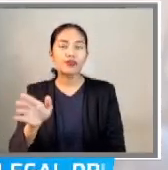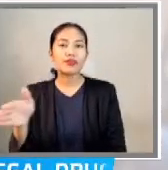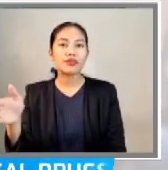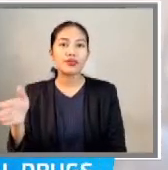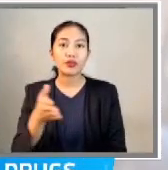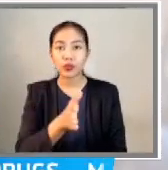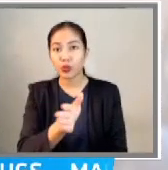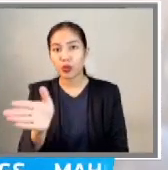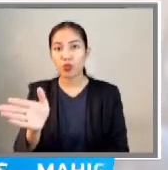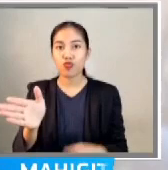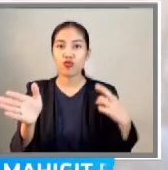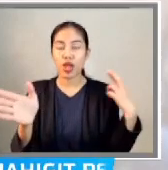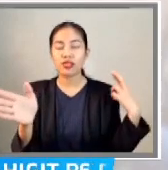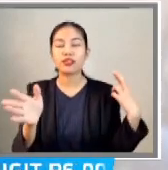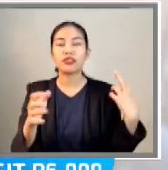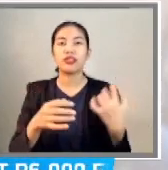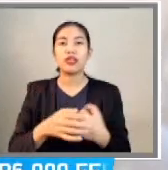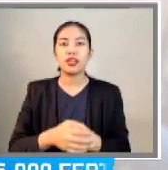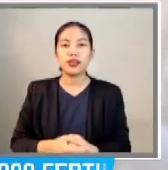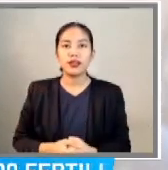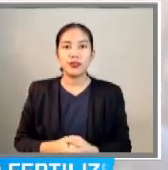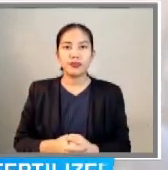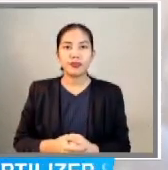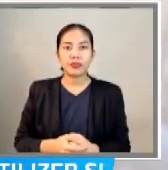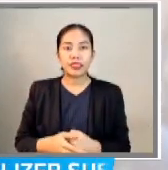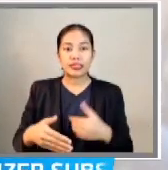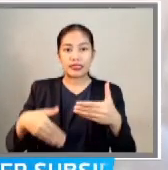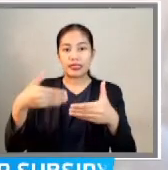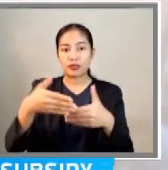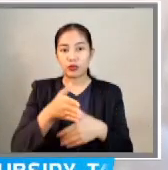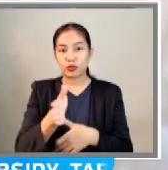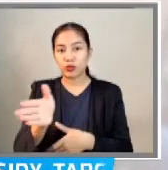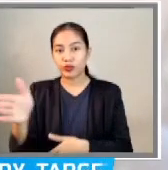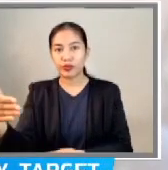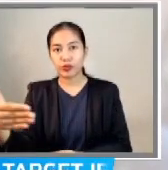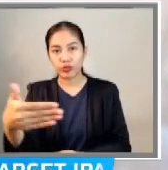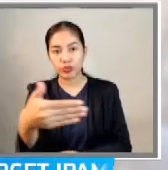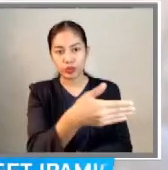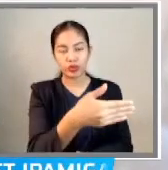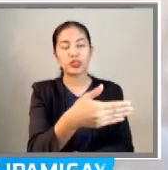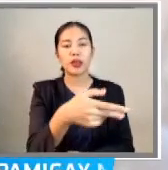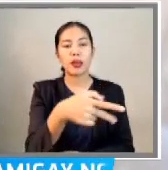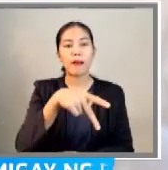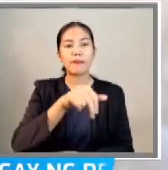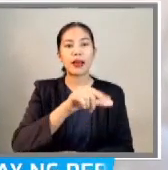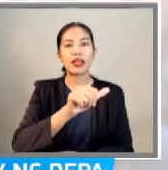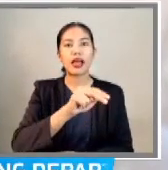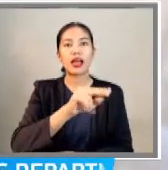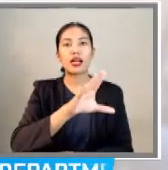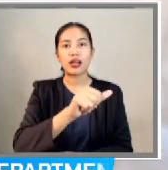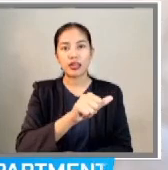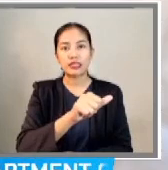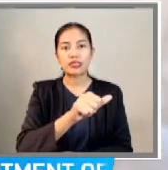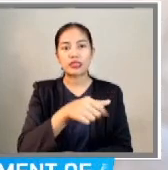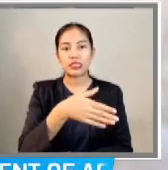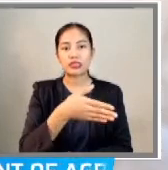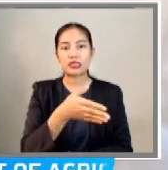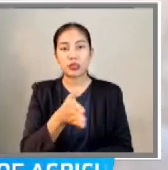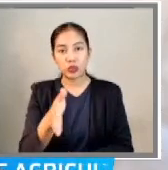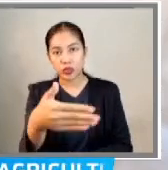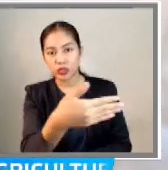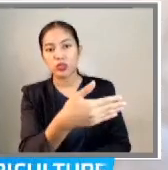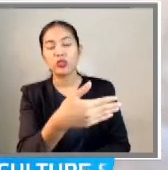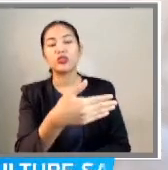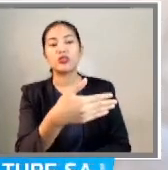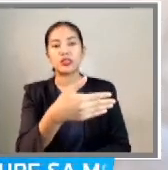Street, kakanan pa Santa Cruz Street, kakaliwa naman pagdating ng Palangka Street, kaliwa sa Quezon Boulevard, kakanan naman